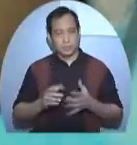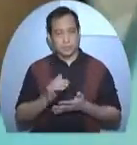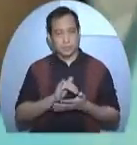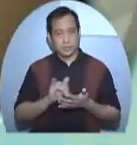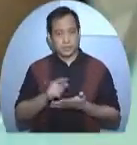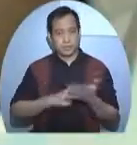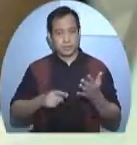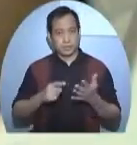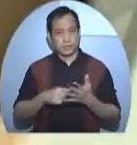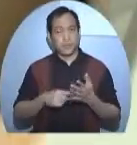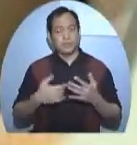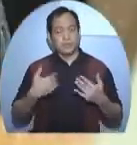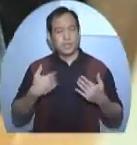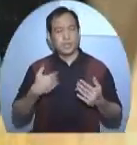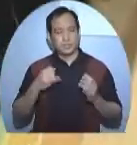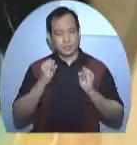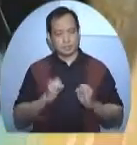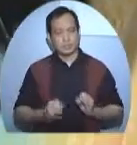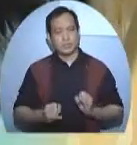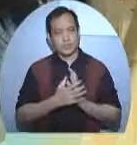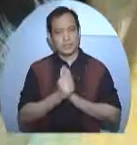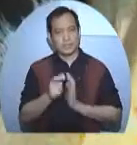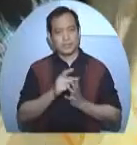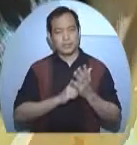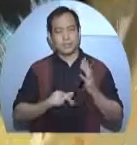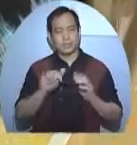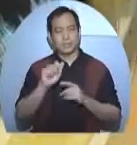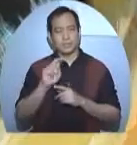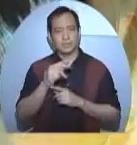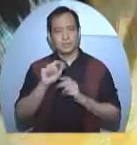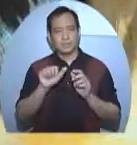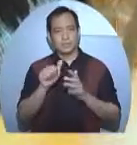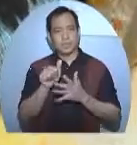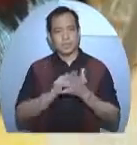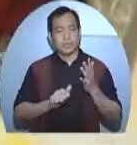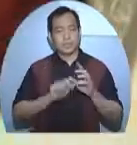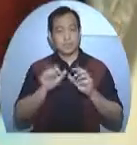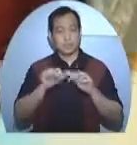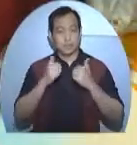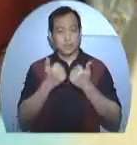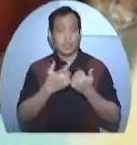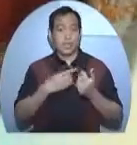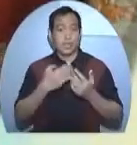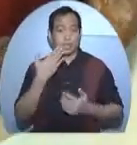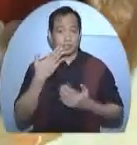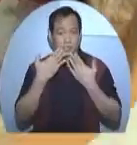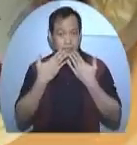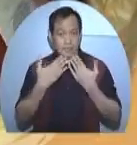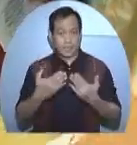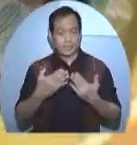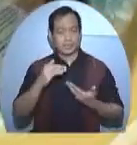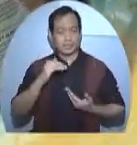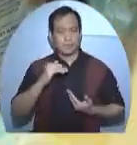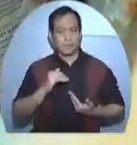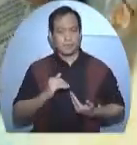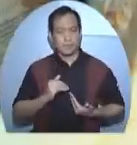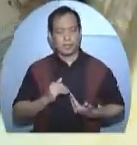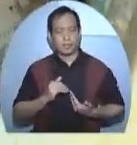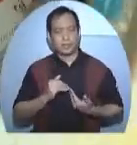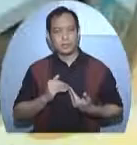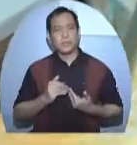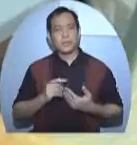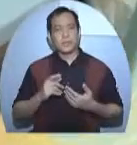totoo lang, so lumalabas yung individual talent nila. Ang Angono Artists Association po ay nagpapasalamat sa kapwa ko mahal